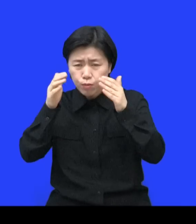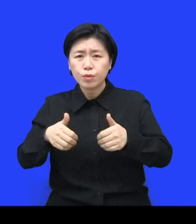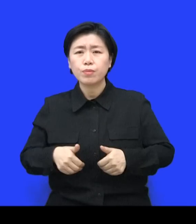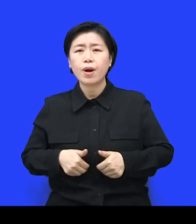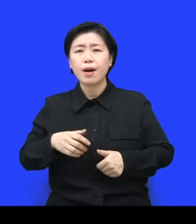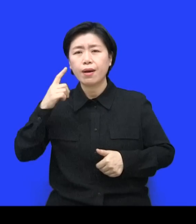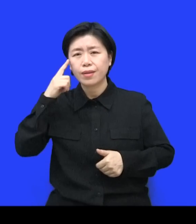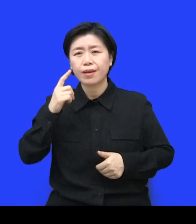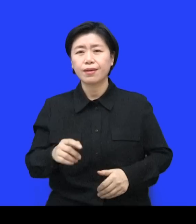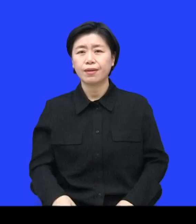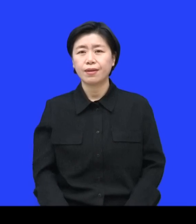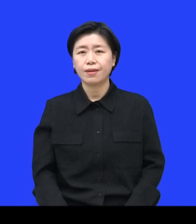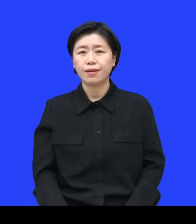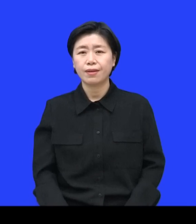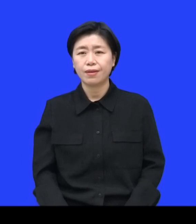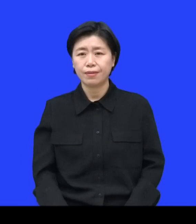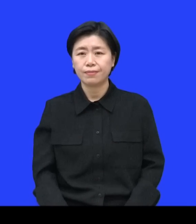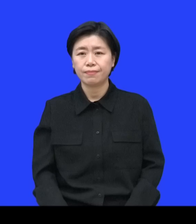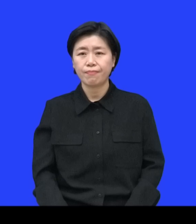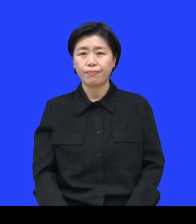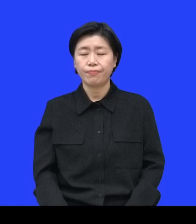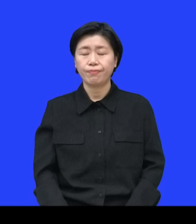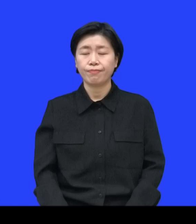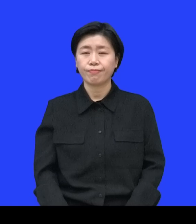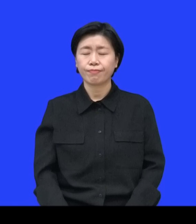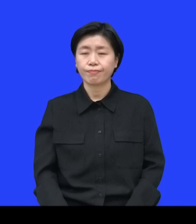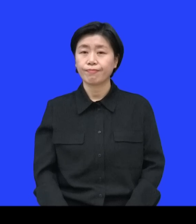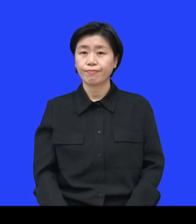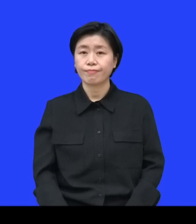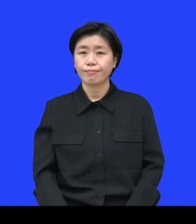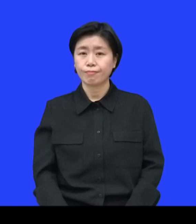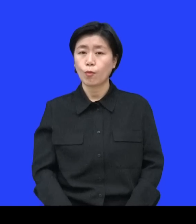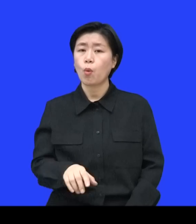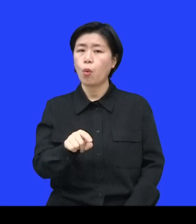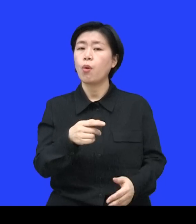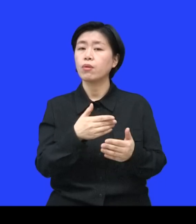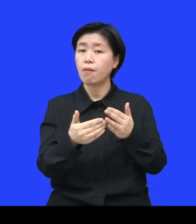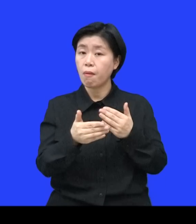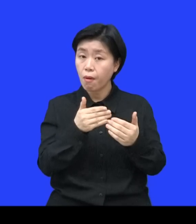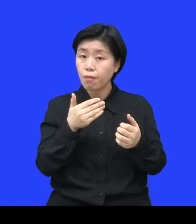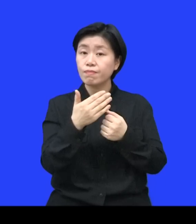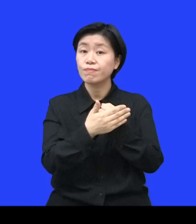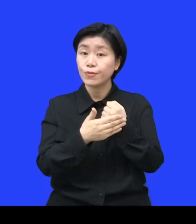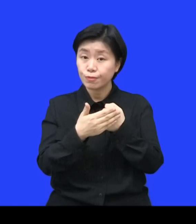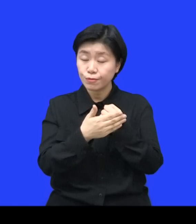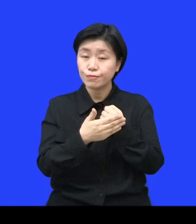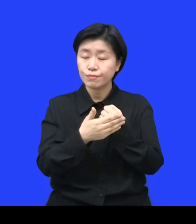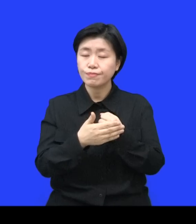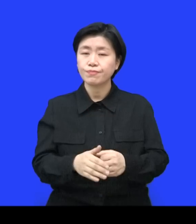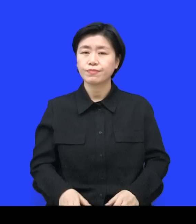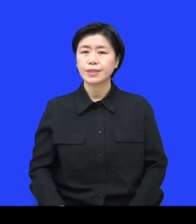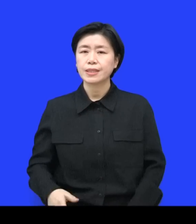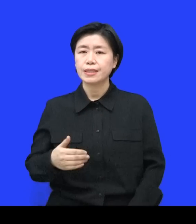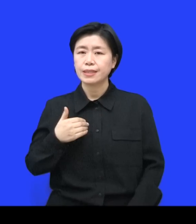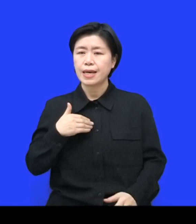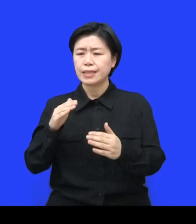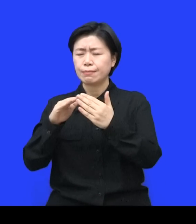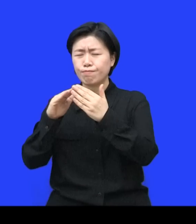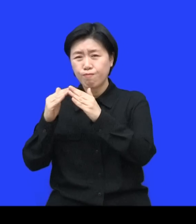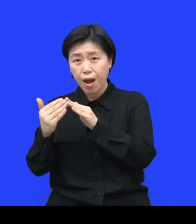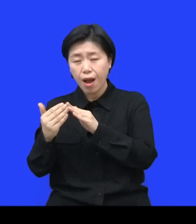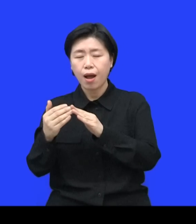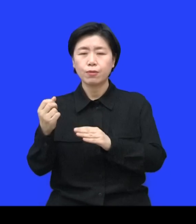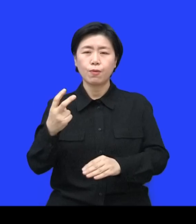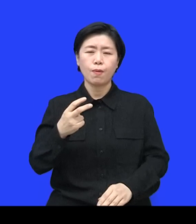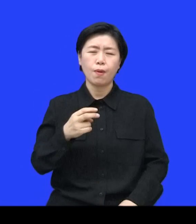그래가지고 하나님께서 이 기도를 들으셨다. 그게 이제 경험이 되면서 저희 가난함과 여러 가지